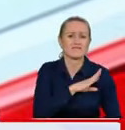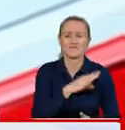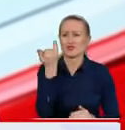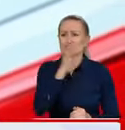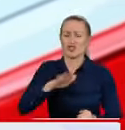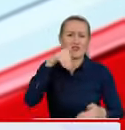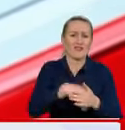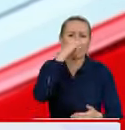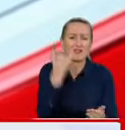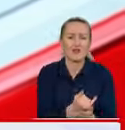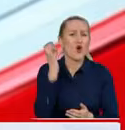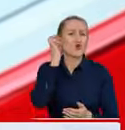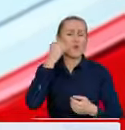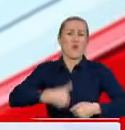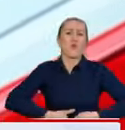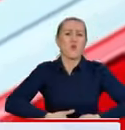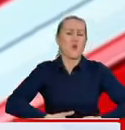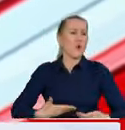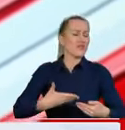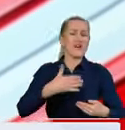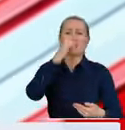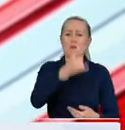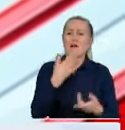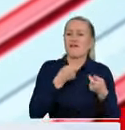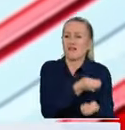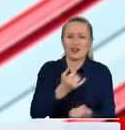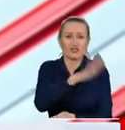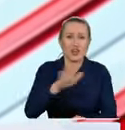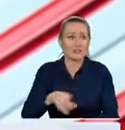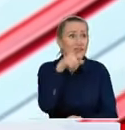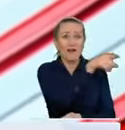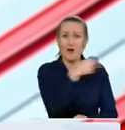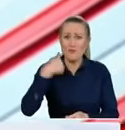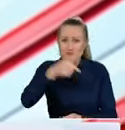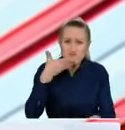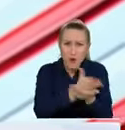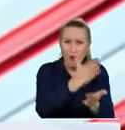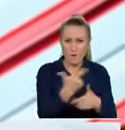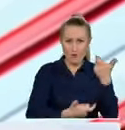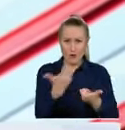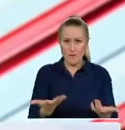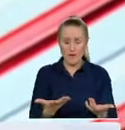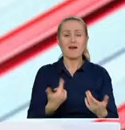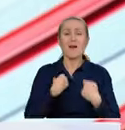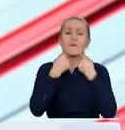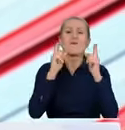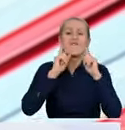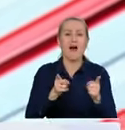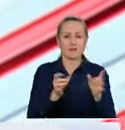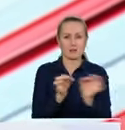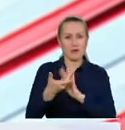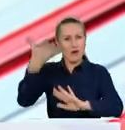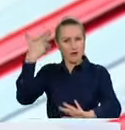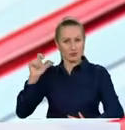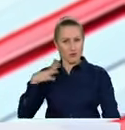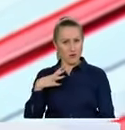głodujące, nie mogące wykarmić swoich dzieci. Należy im pomagać. I tu przypomnę pewien fakt historyczny. W